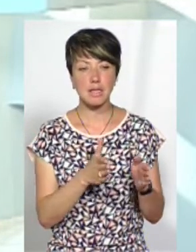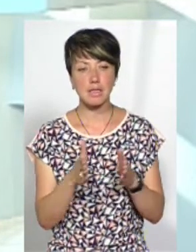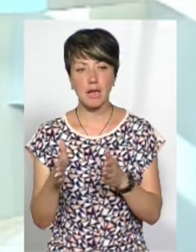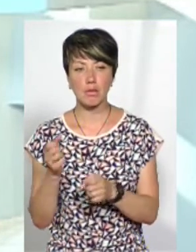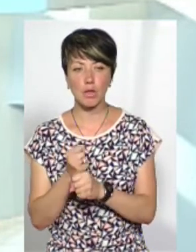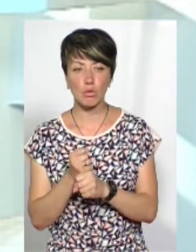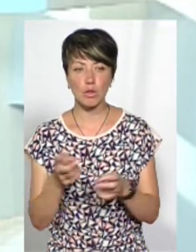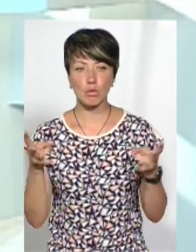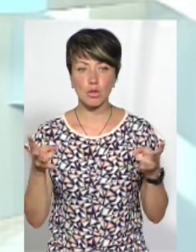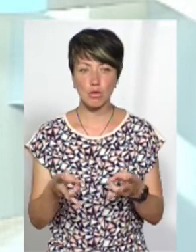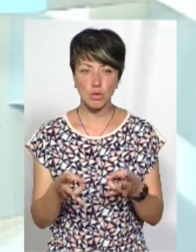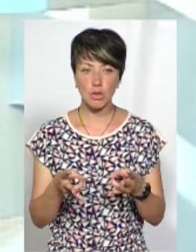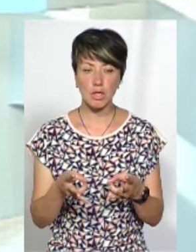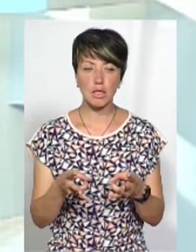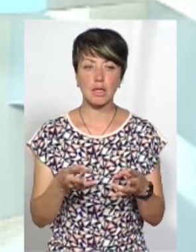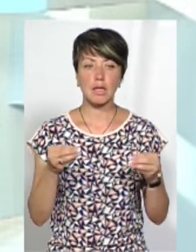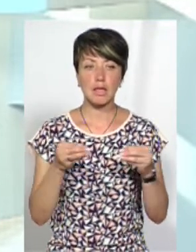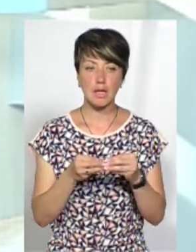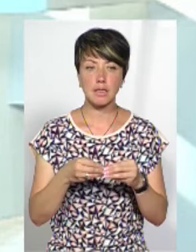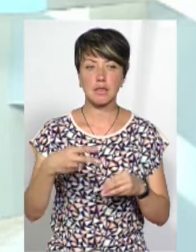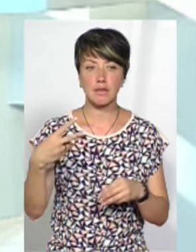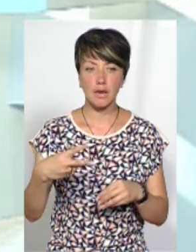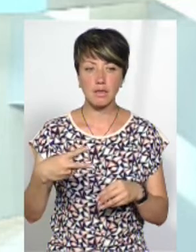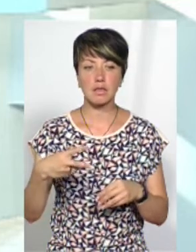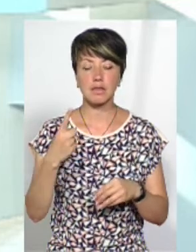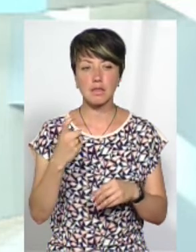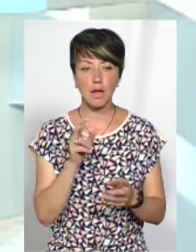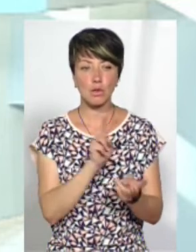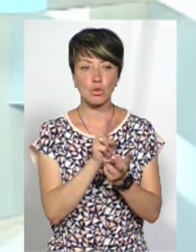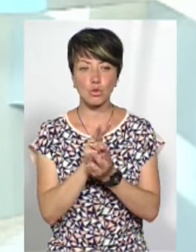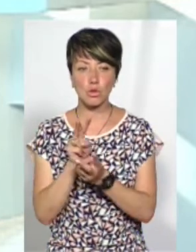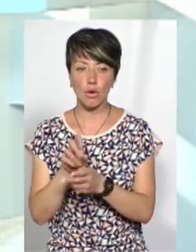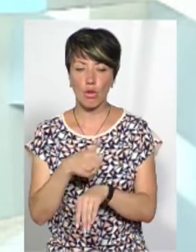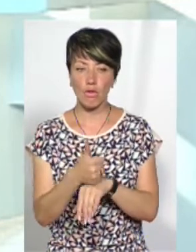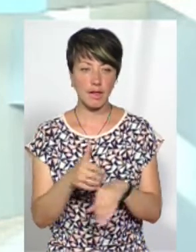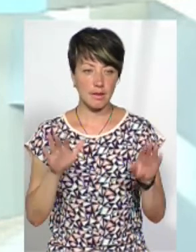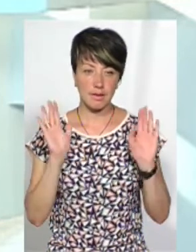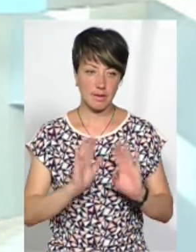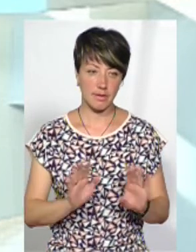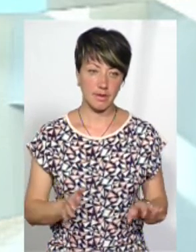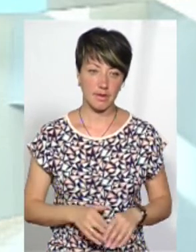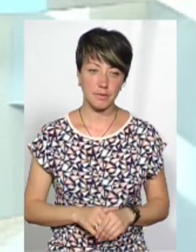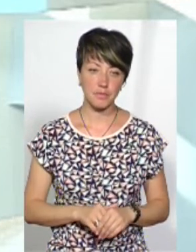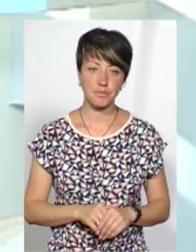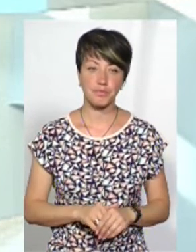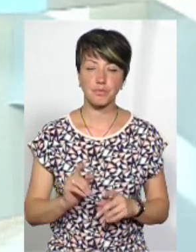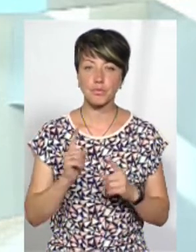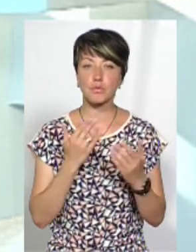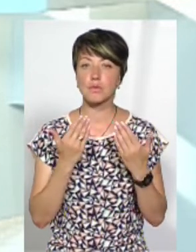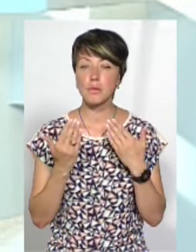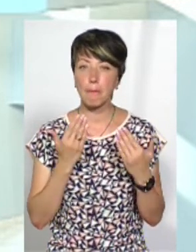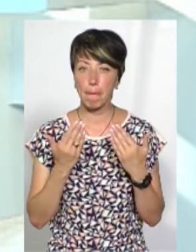системна робота, яка потребує 10, 20, можливо, 100 зустрічей. Головне – не опускати руки. Що ж стосується